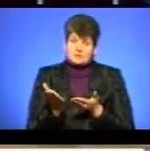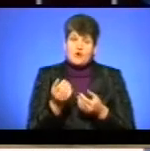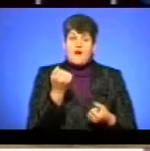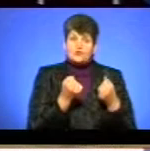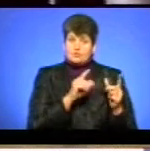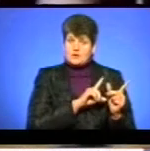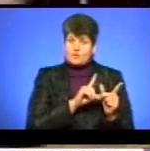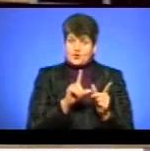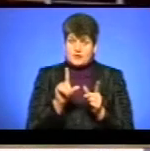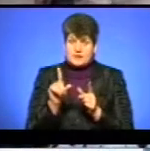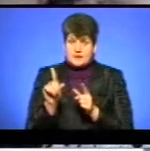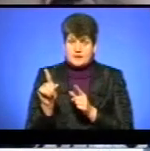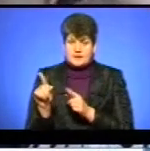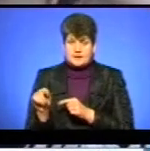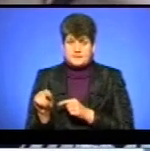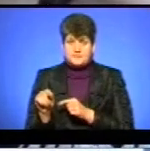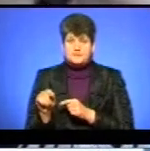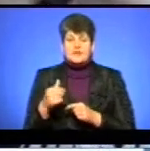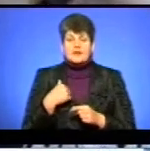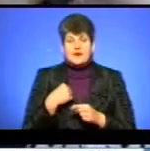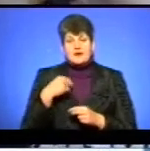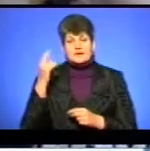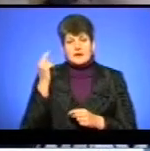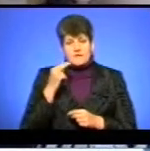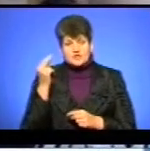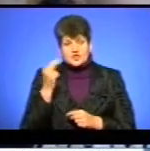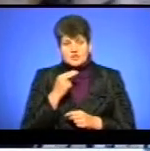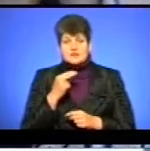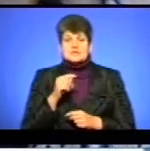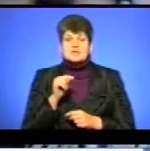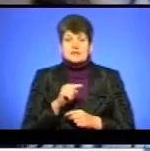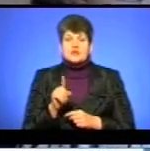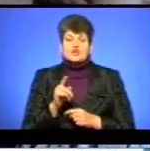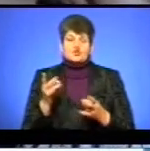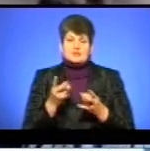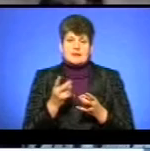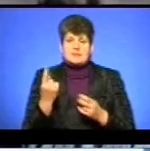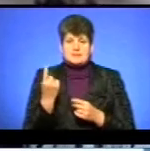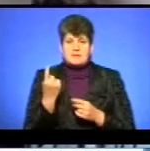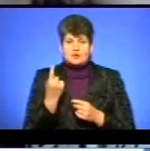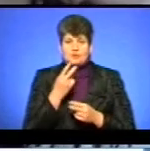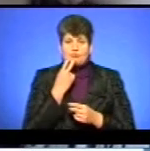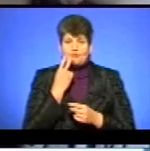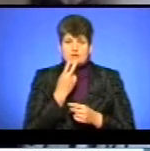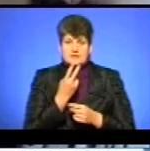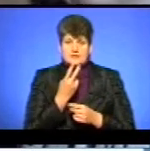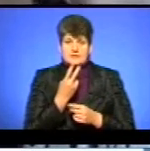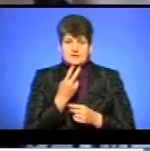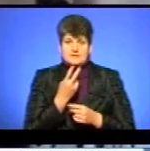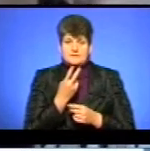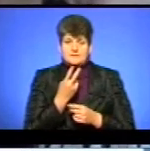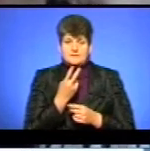поїхав, автомобіль. Я навчилася те, що треба спершу подивитися